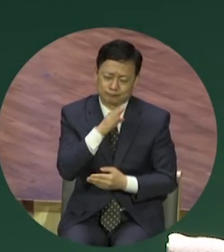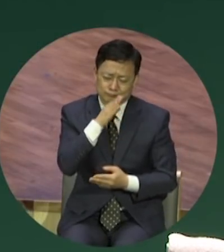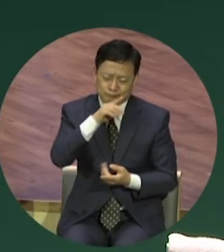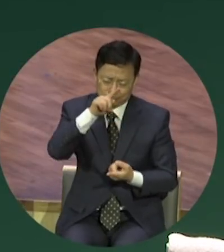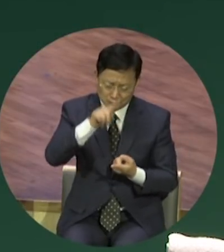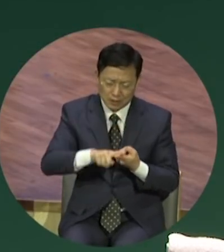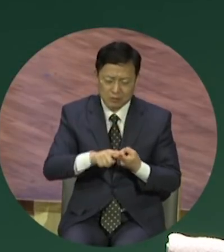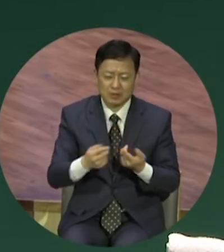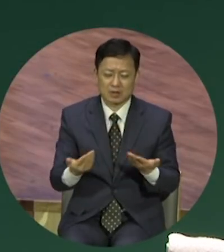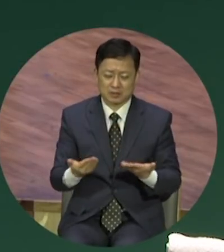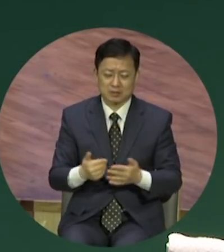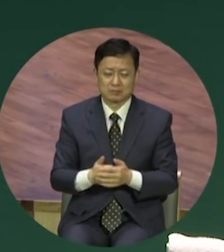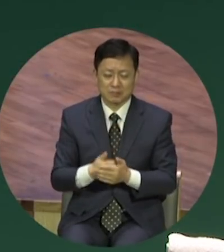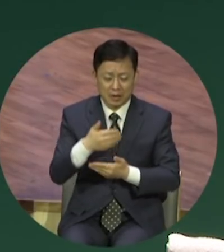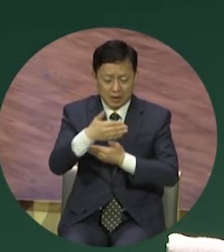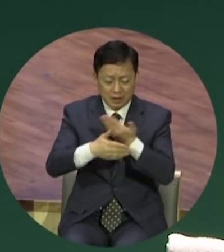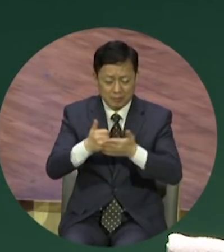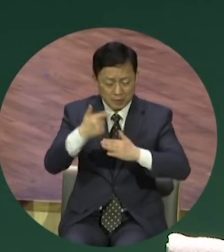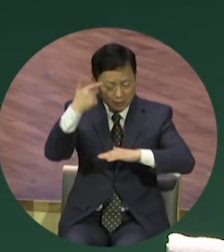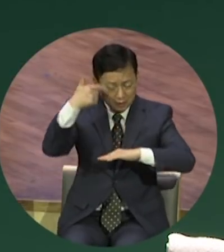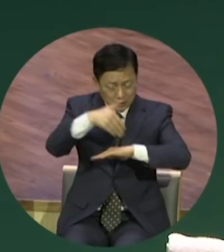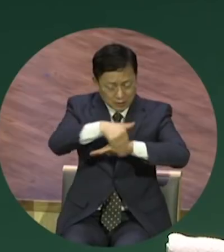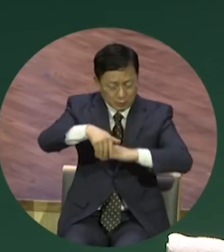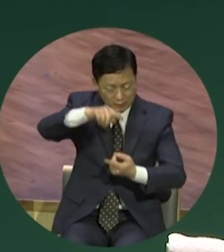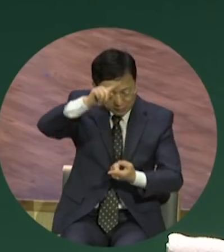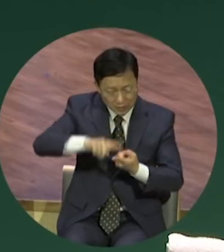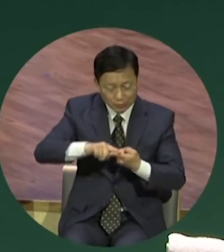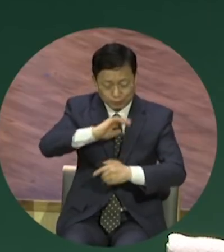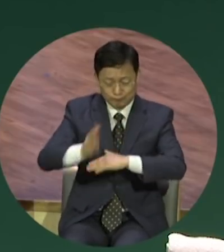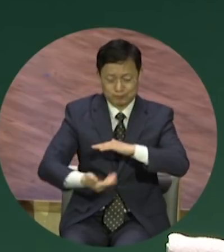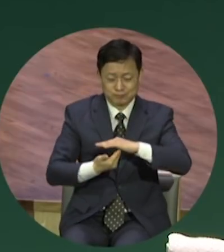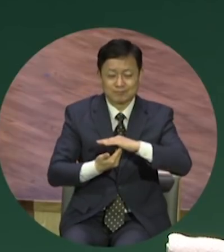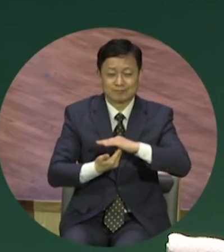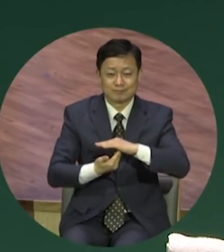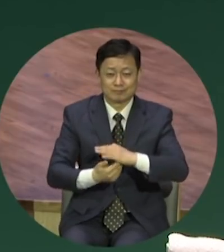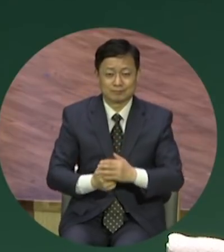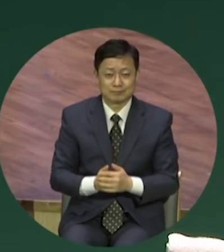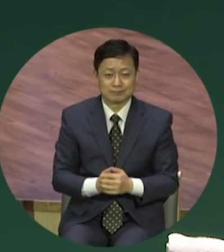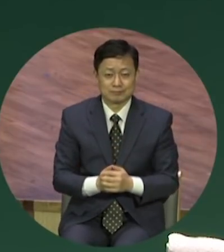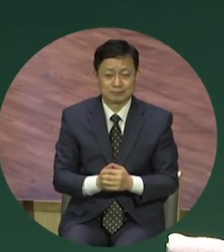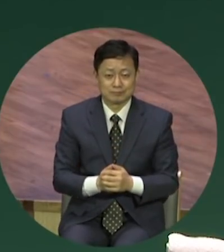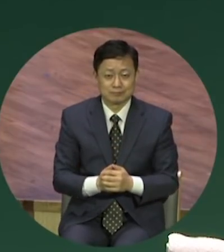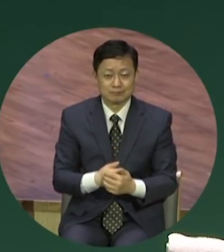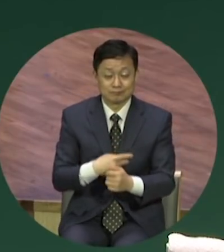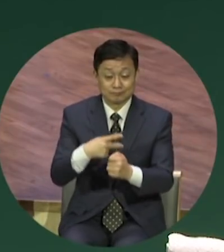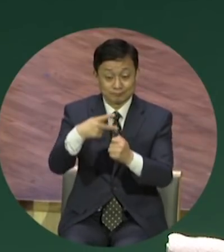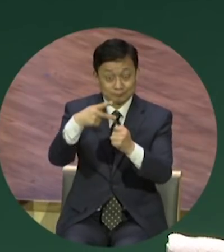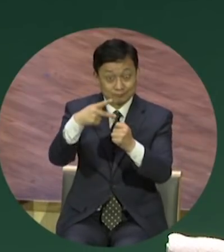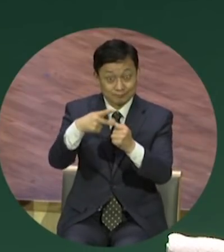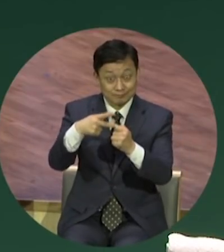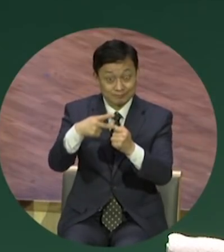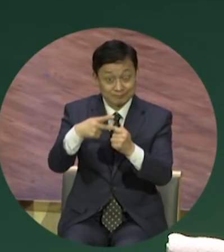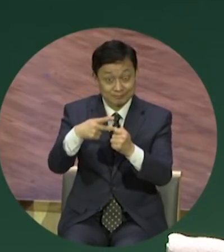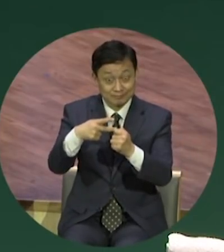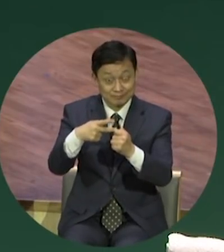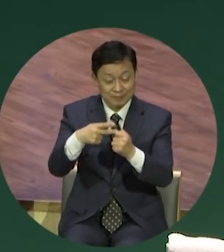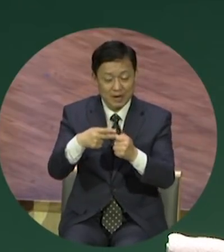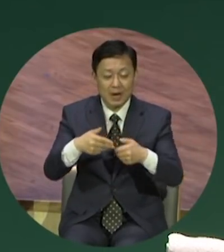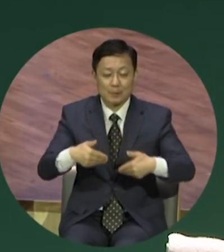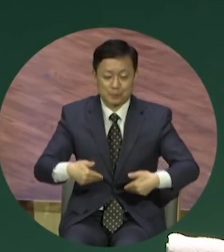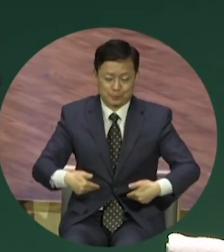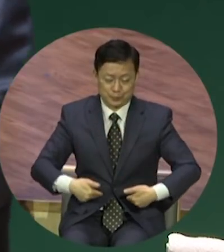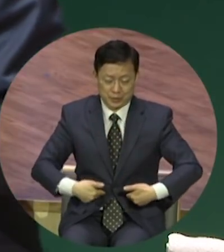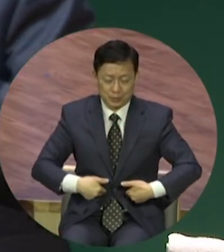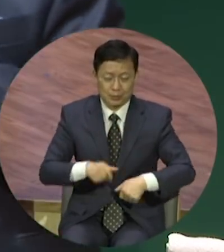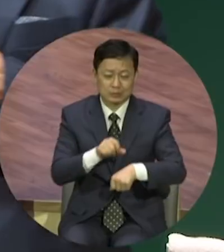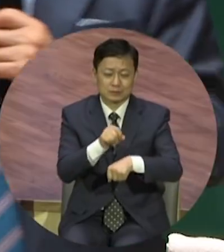당연한 이유죠. It's a rightful reason. 이걸 빨리 깨달아야 이게 보입니다. You must quickly be able to discover what is rightful in order for